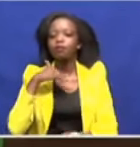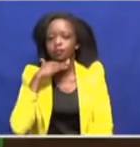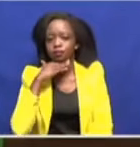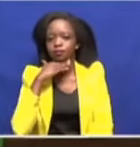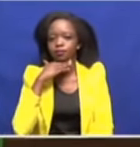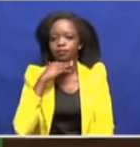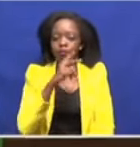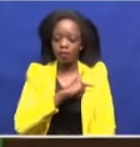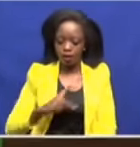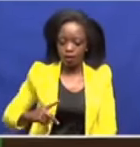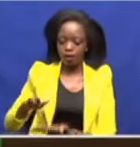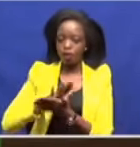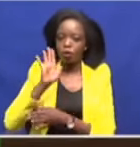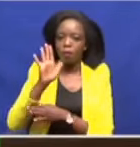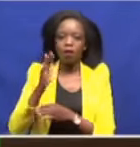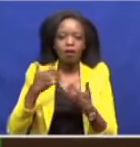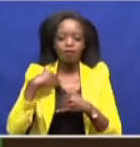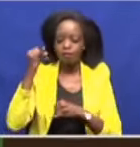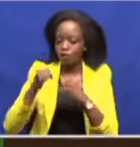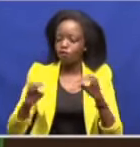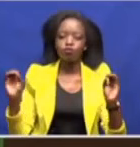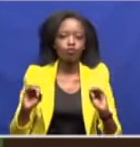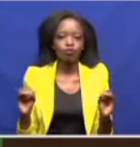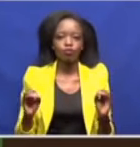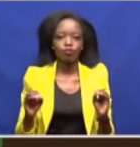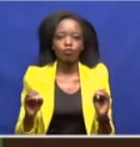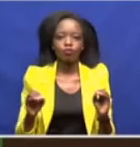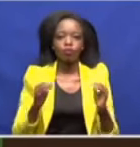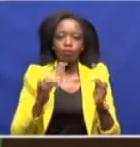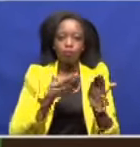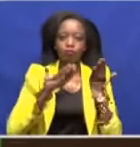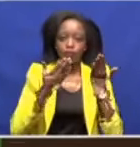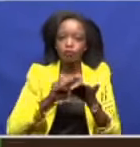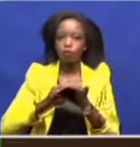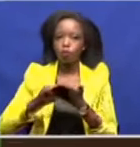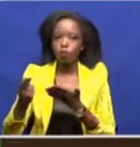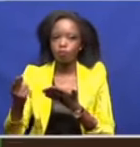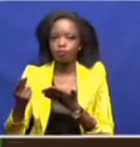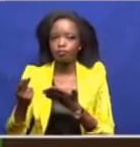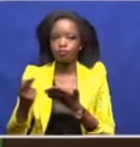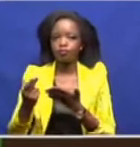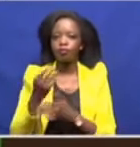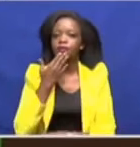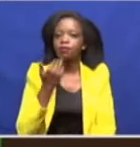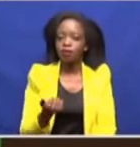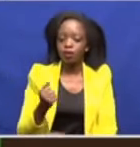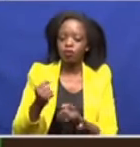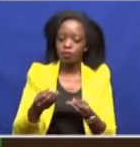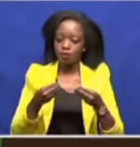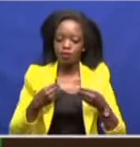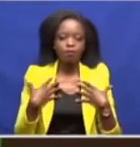nao ufalme wake hautakuwa na mwisho. Nasadiki kwa Roho Mtakatifu, Bwana mleta